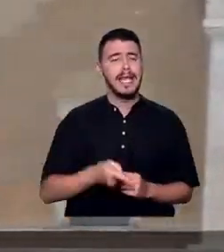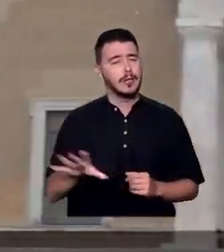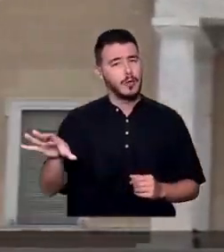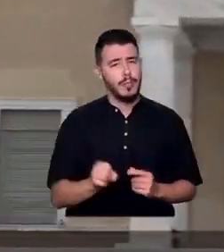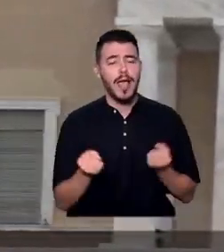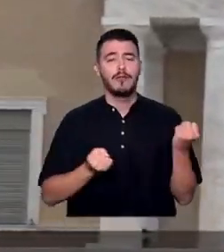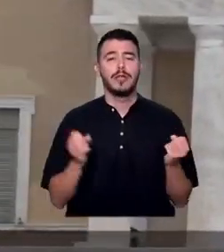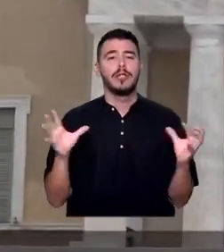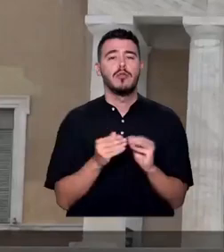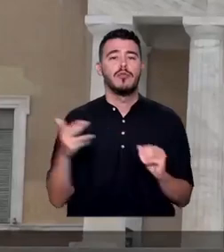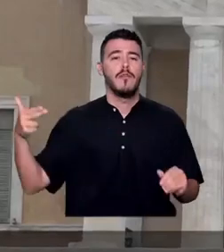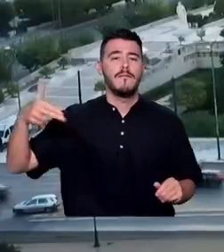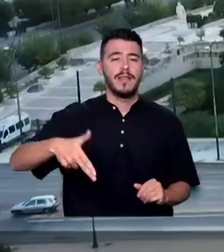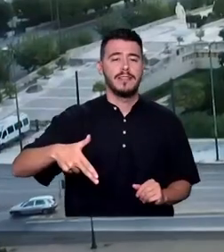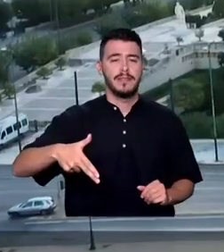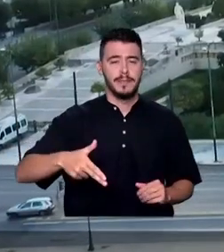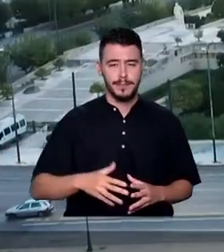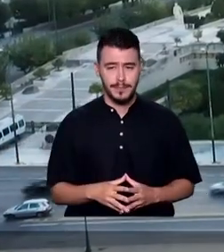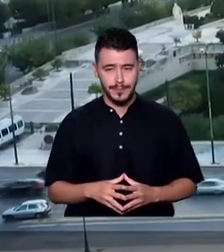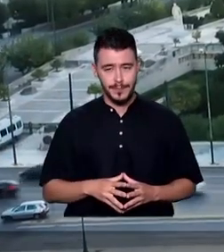αυτό παρότι έχουν επιδότηση στο καύσιμο.